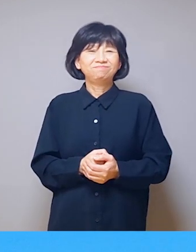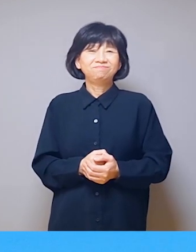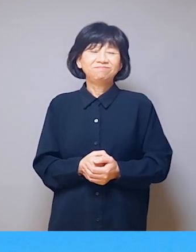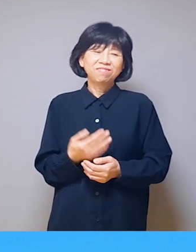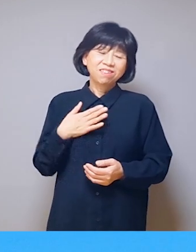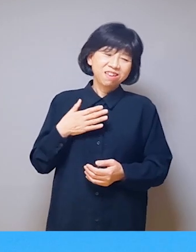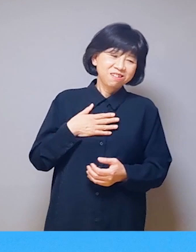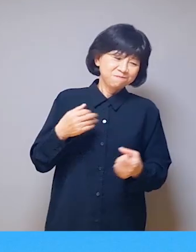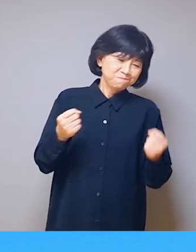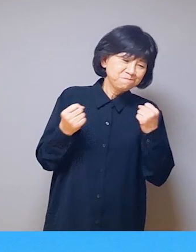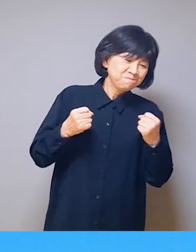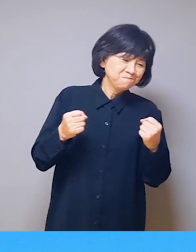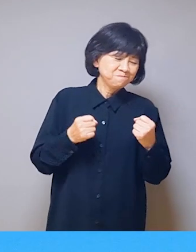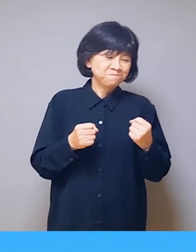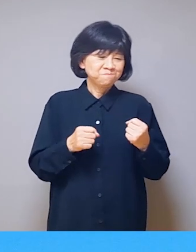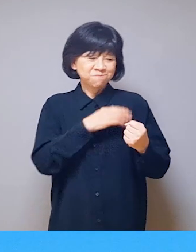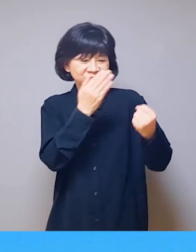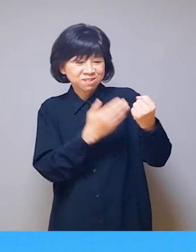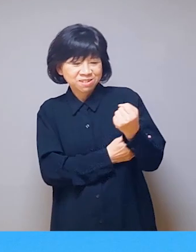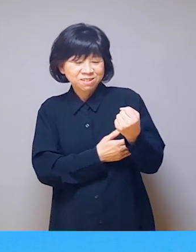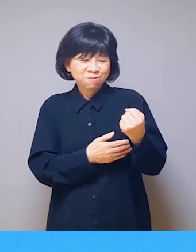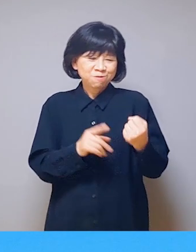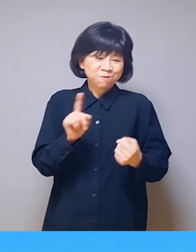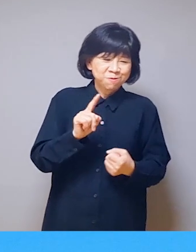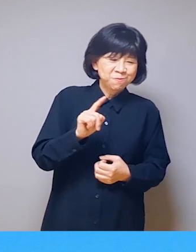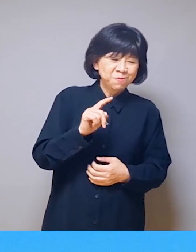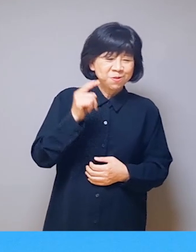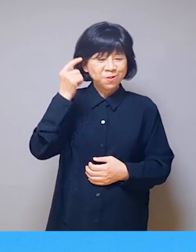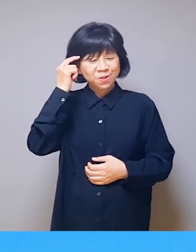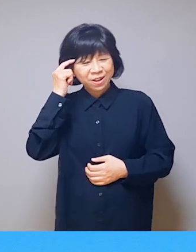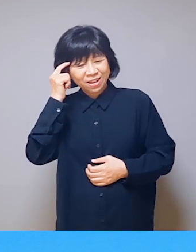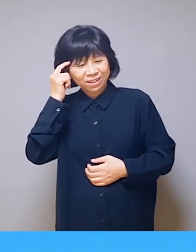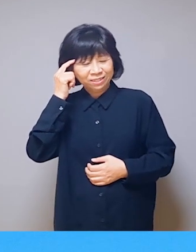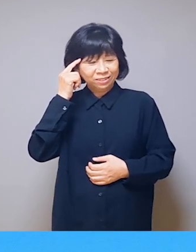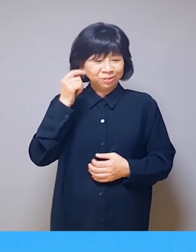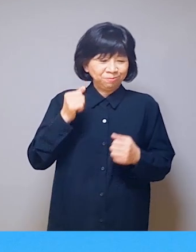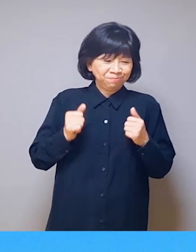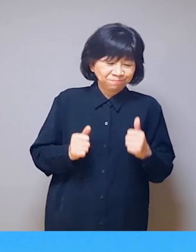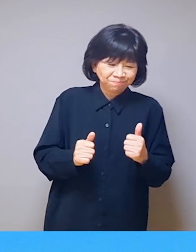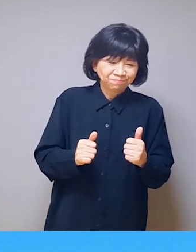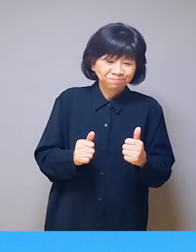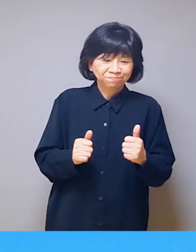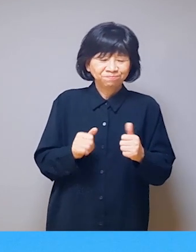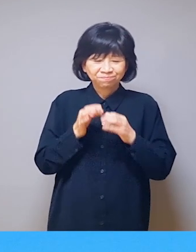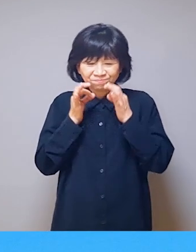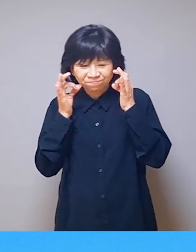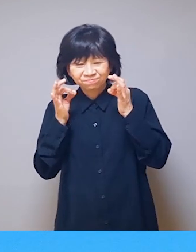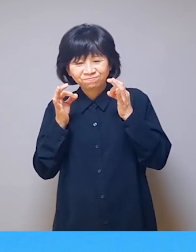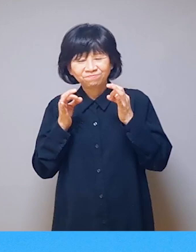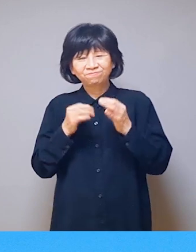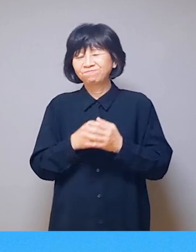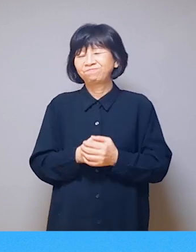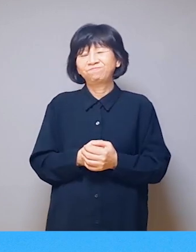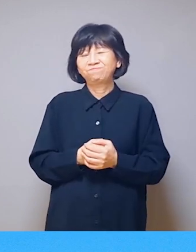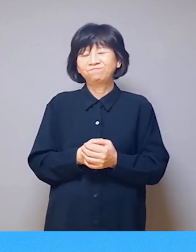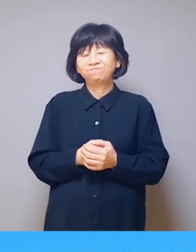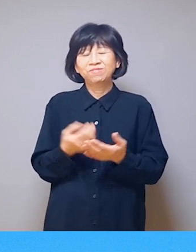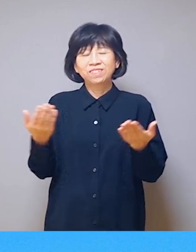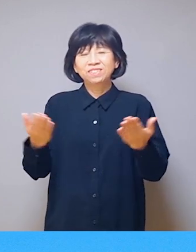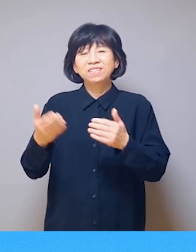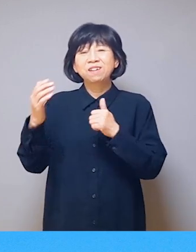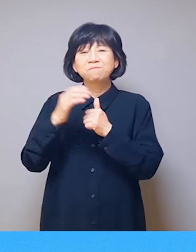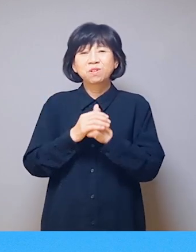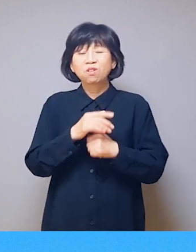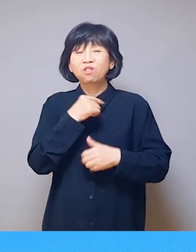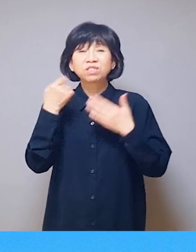내 힘으로, 내 능력으로, 내 재간으로 하는 것처럼 여겨지는 거죠. 여러분, 그게 사명이고 그게